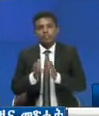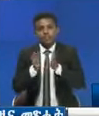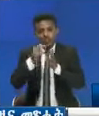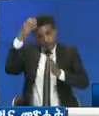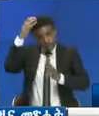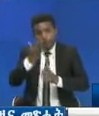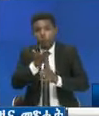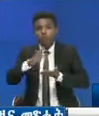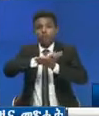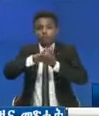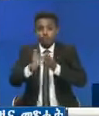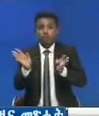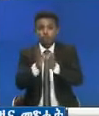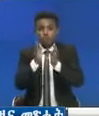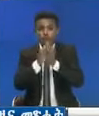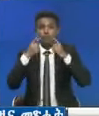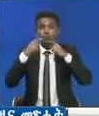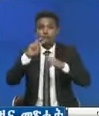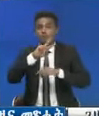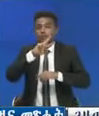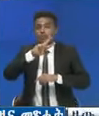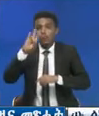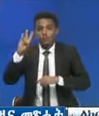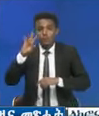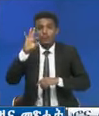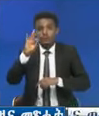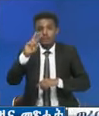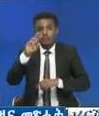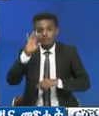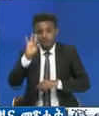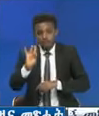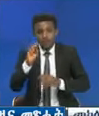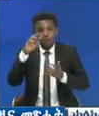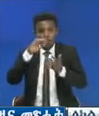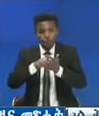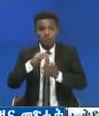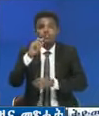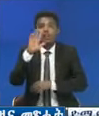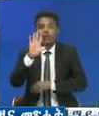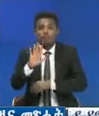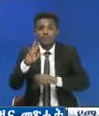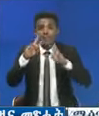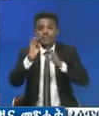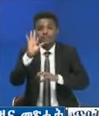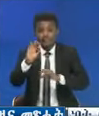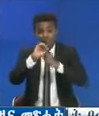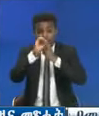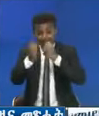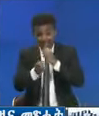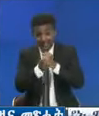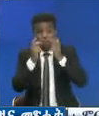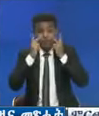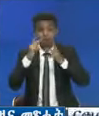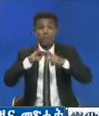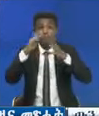መንግስት ጉዳዮች አጣሪ ጉባኤ በአዋጅ ቁጥር 798 ህዝባር 2005 አንቀጽ 9 መሰረት የሚመለከታቸውን